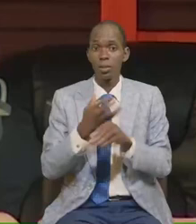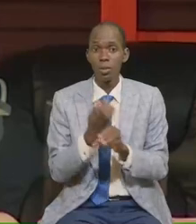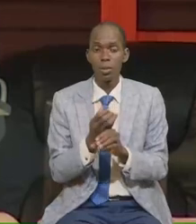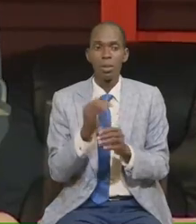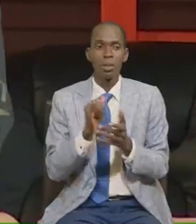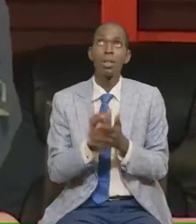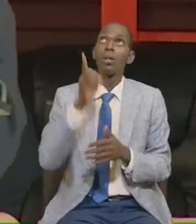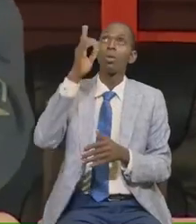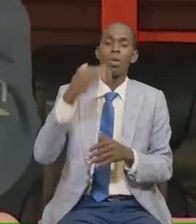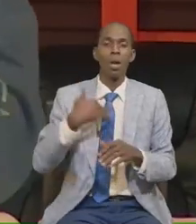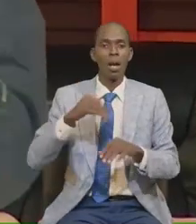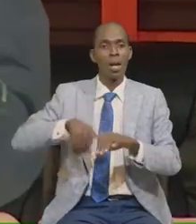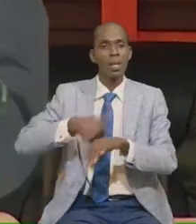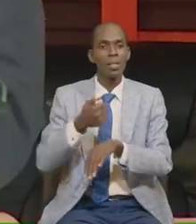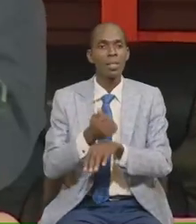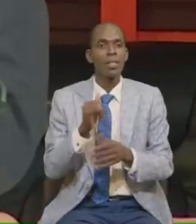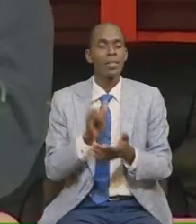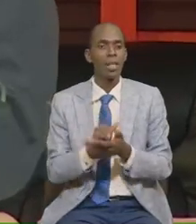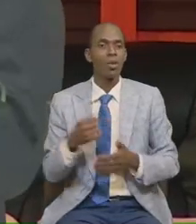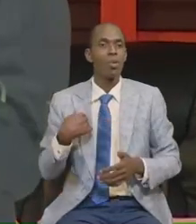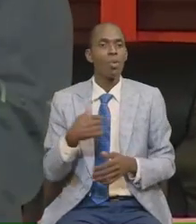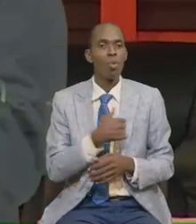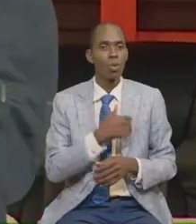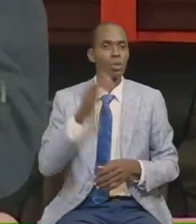pour que nous pratiquons